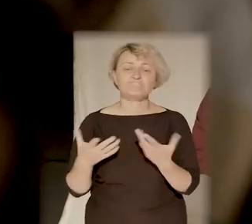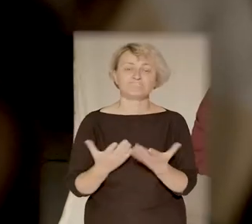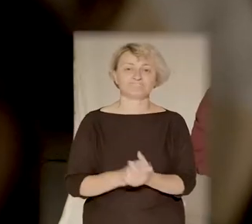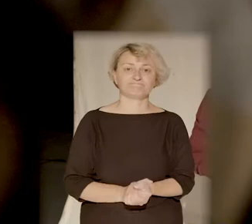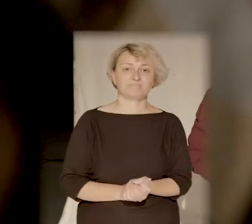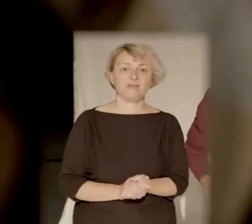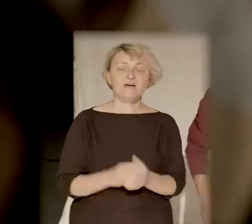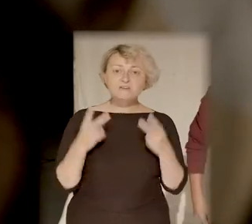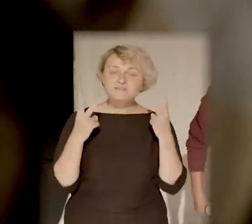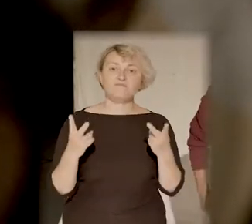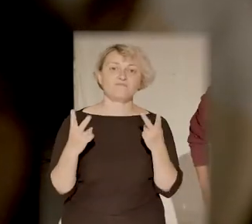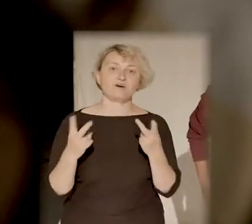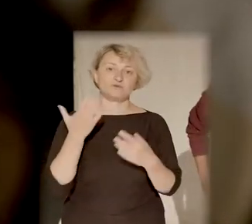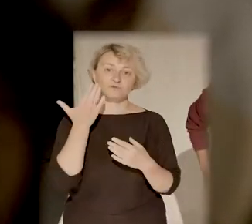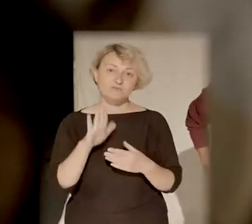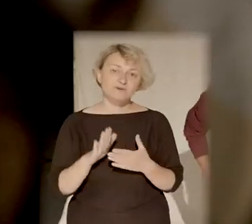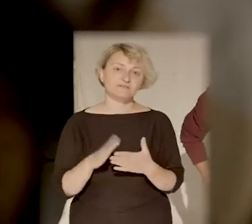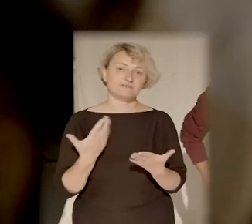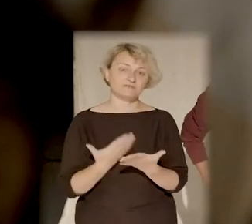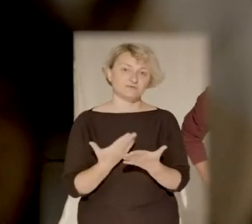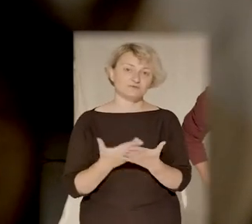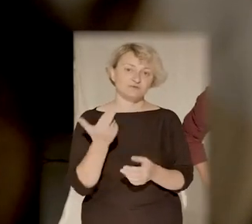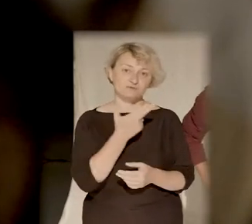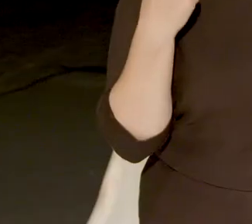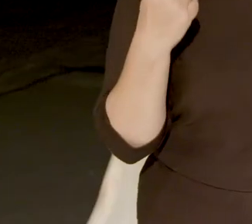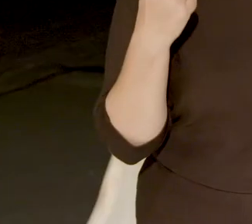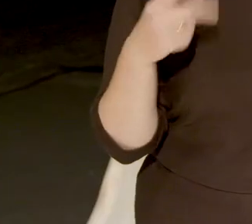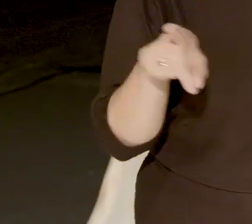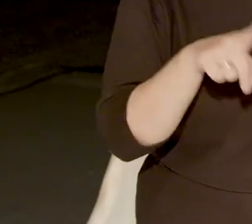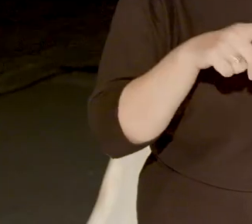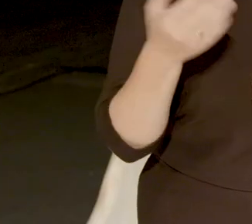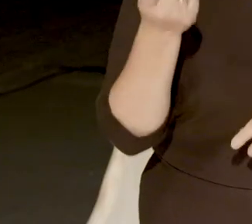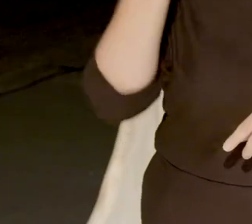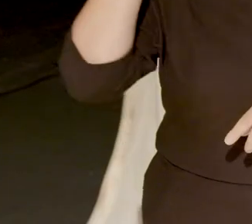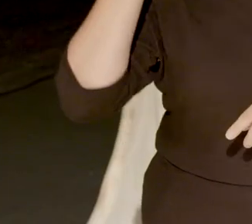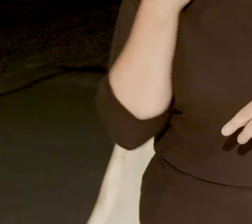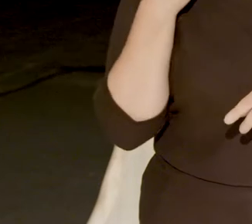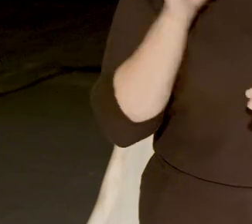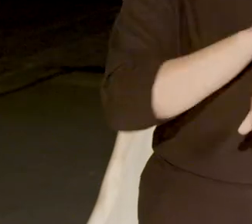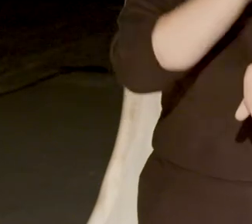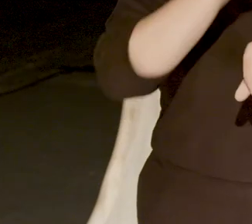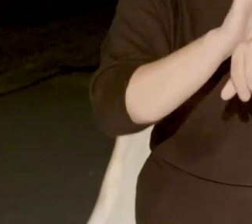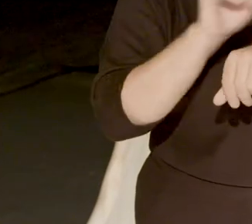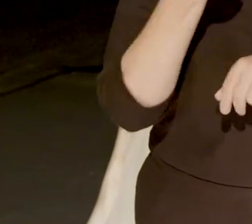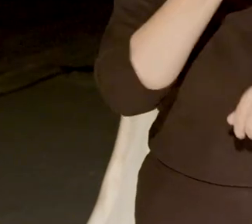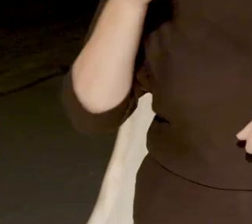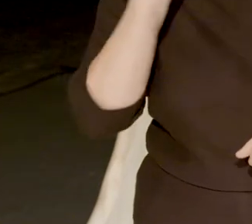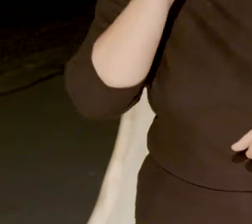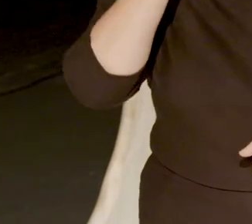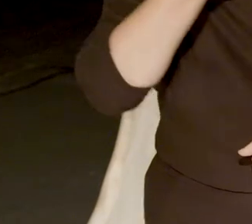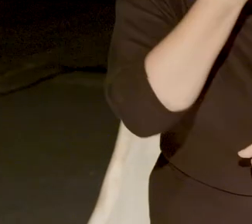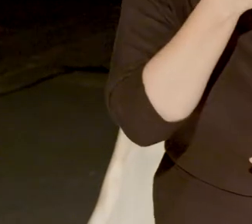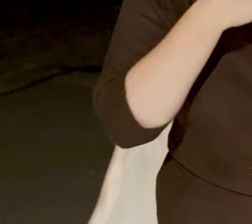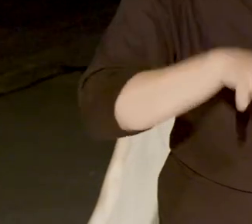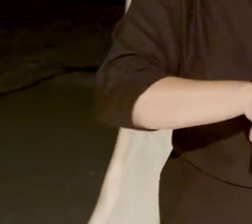jakoś ważne i dlatego te tematy są istotne. Tak samo jak poprzedni projekt na przykład dotyczył starości, empatii wobec osób